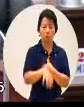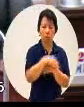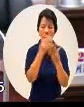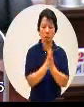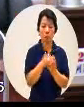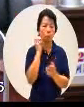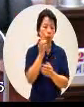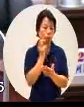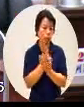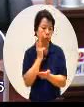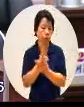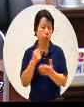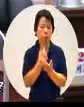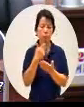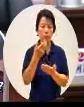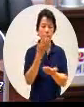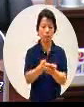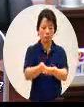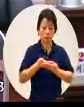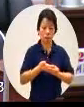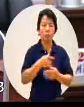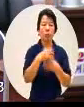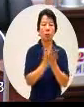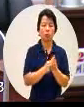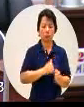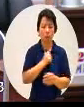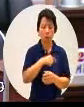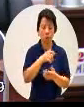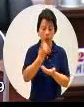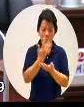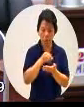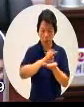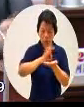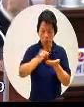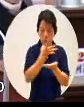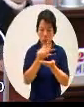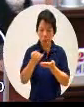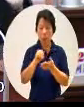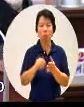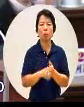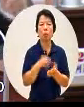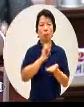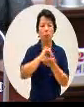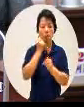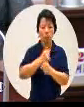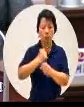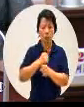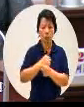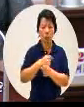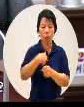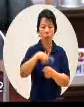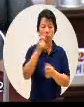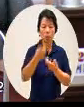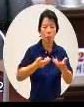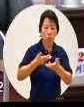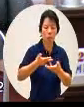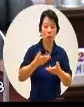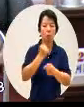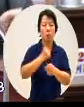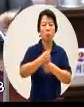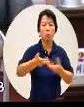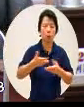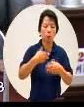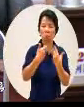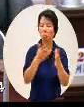料送進來就知道我們希望用實際的數字來做市政的探討不要只要做